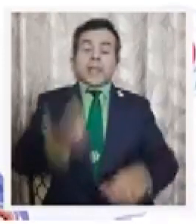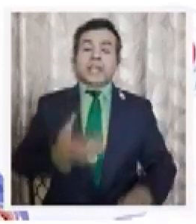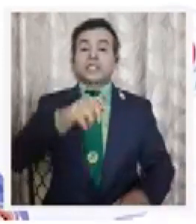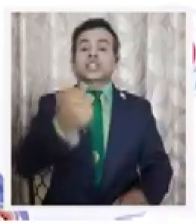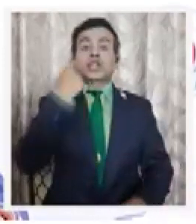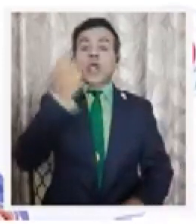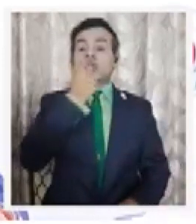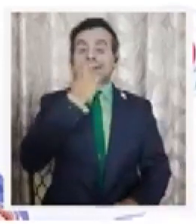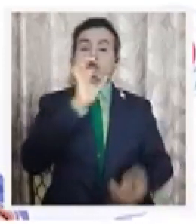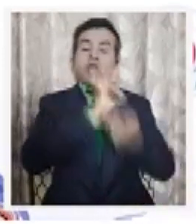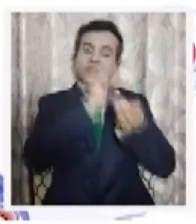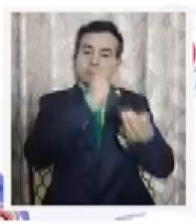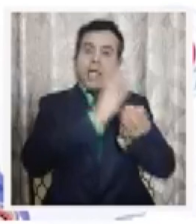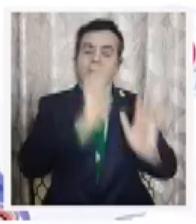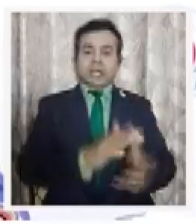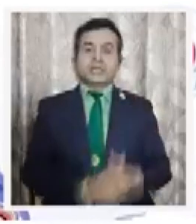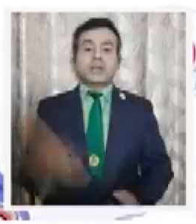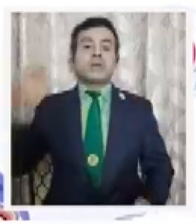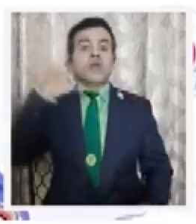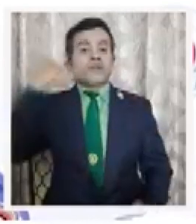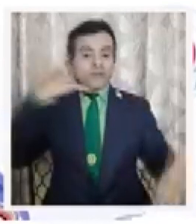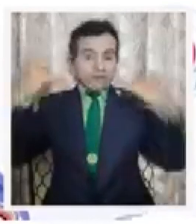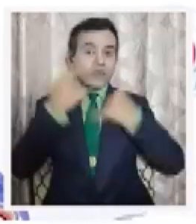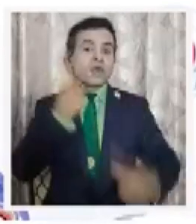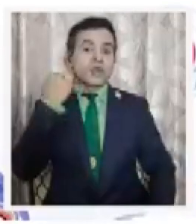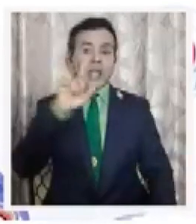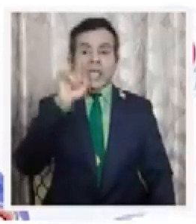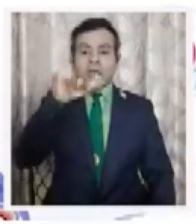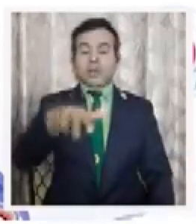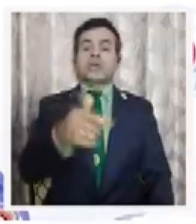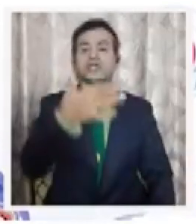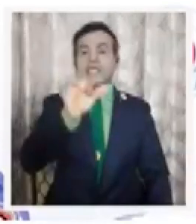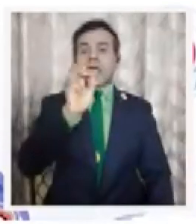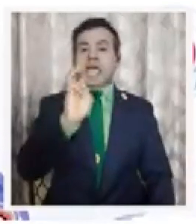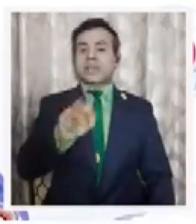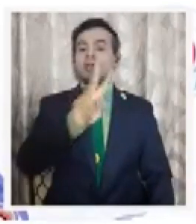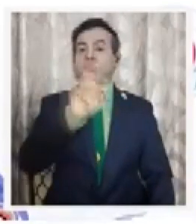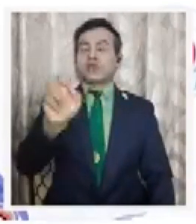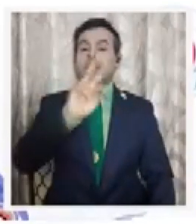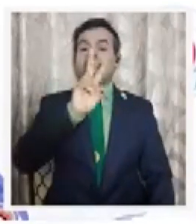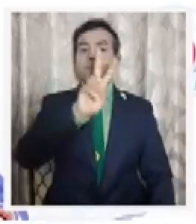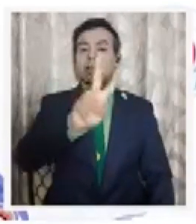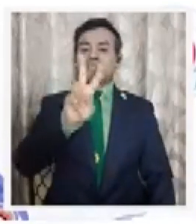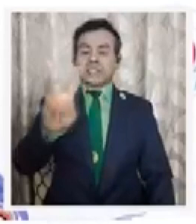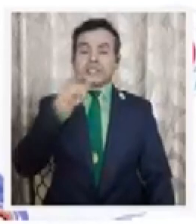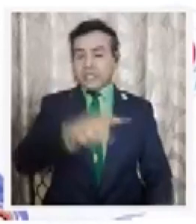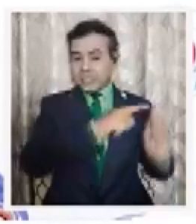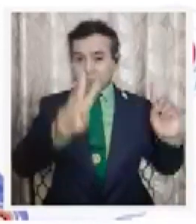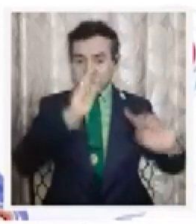1,40,881। এই তথ্য পাওয়া গেছে কেন্দ্রীয় ঔষধাগার থেকে। 24 ঘন্টায় ফোন কল গ্রহণ করা